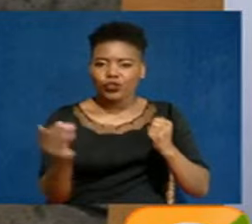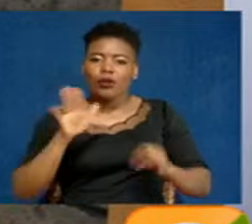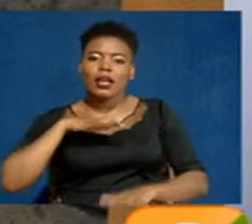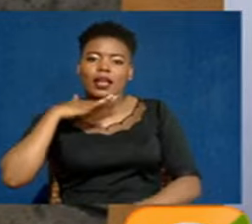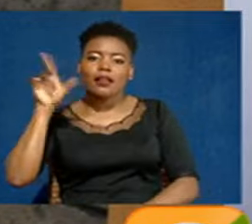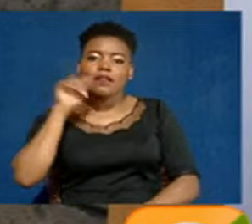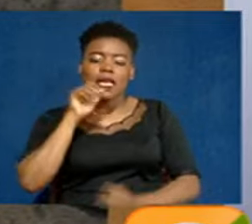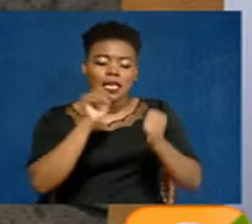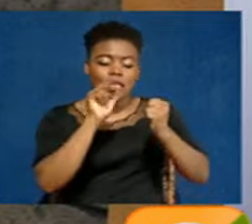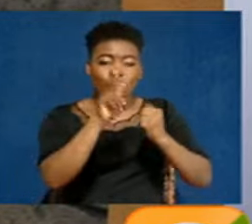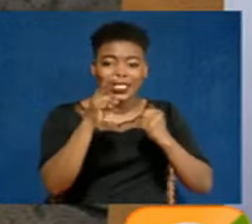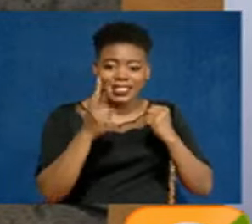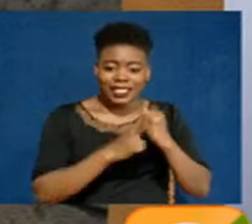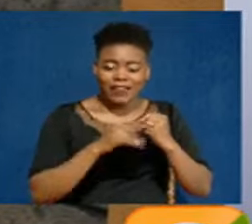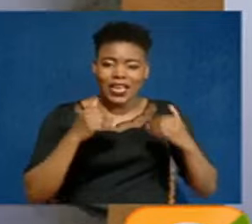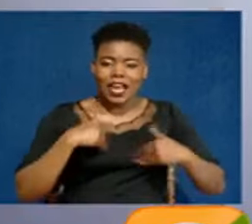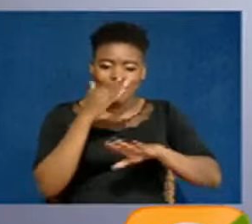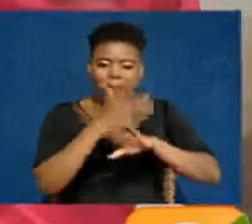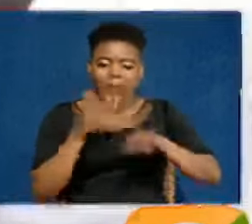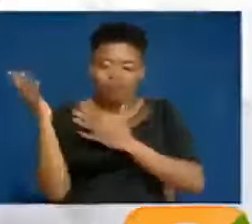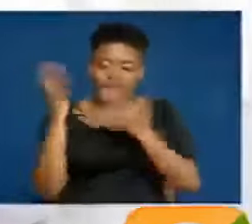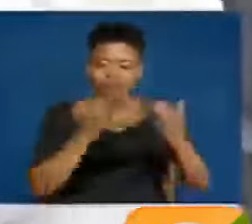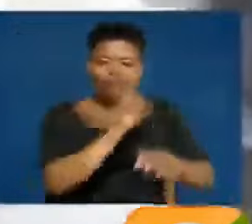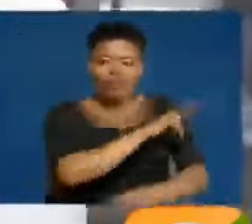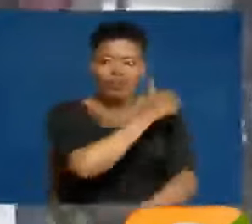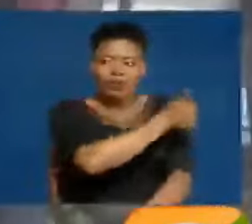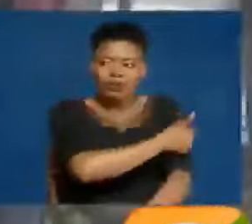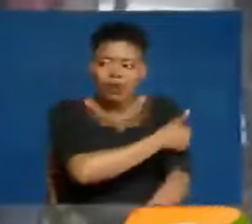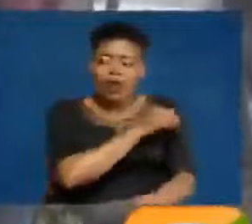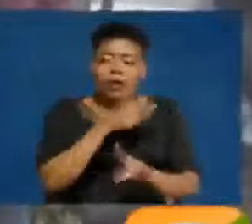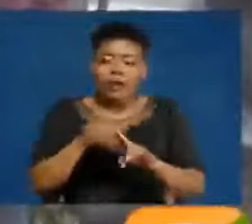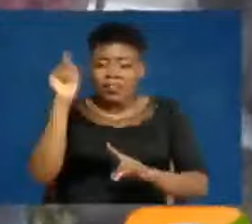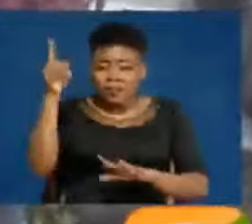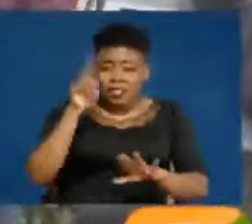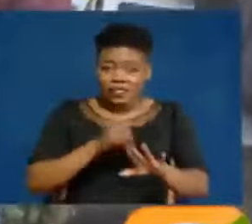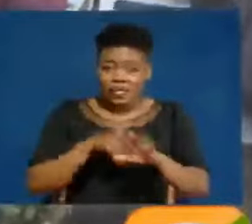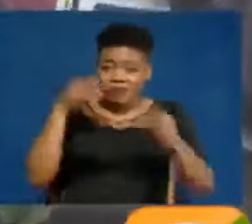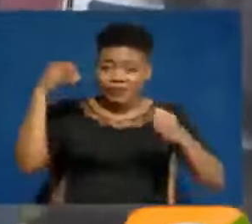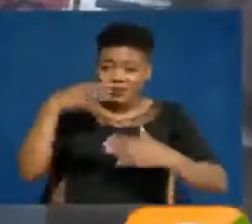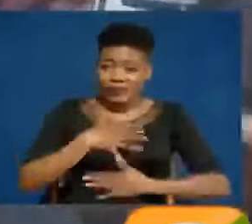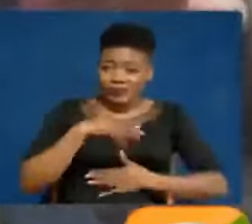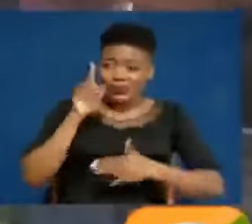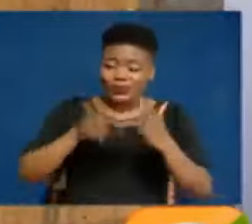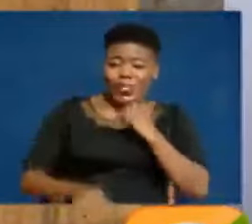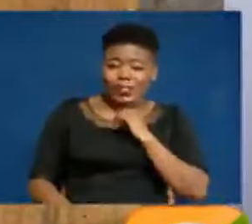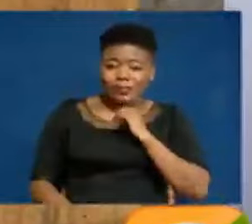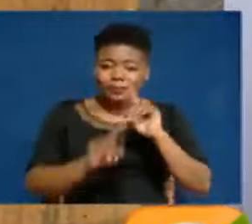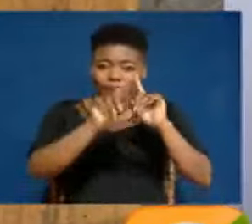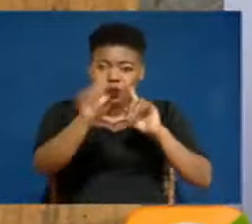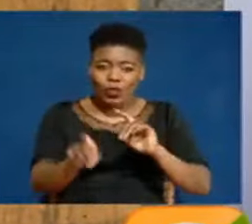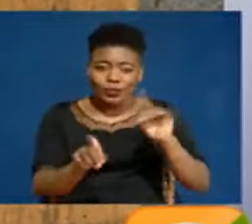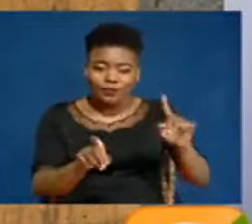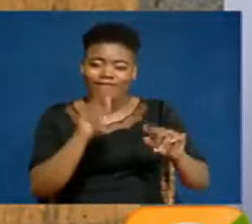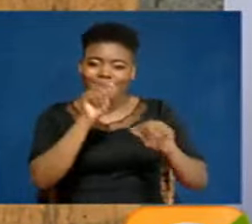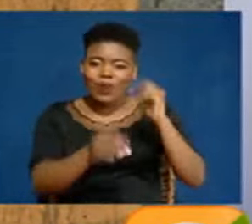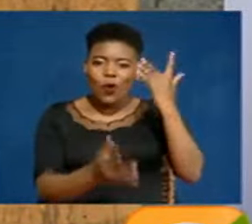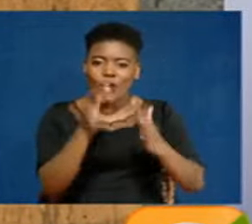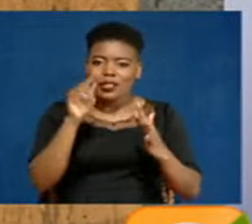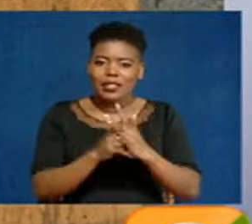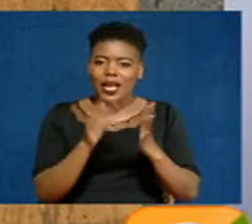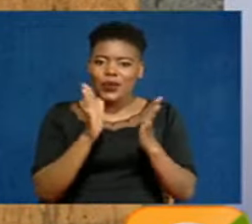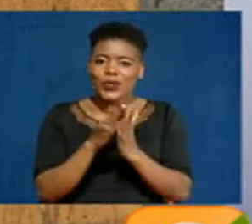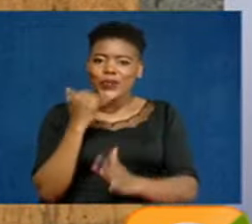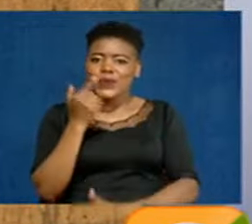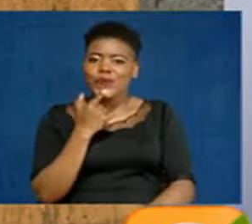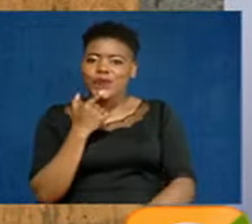27 wakiwachwa na majeraha. Kitendawili cha kwanza kikiwa je, moto huu ulianzishwa na watu